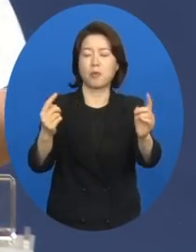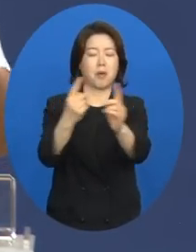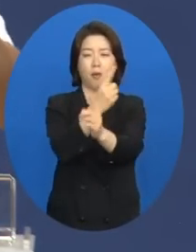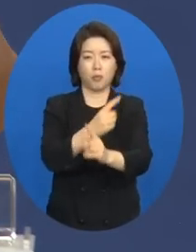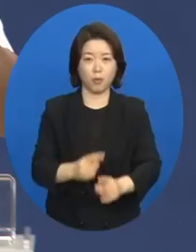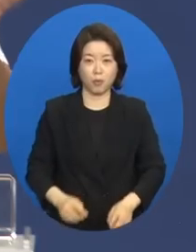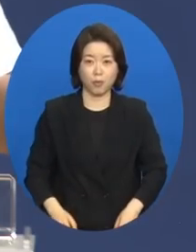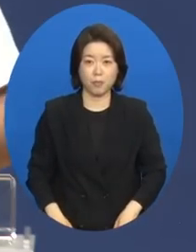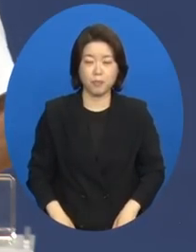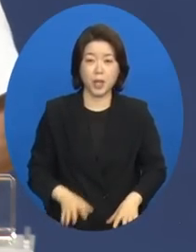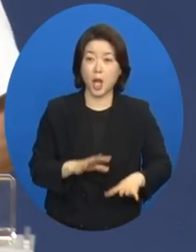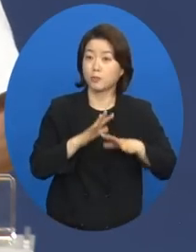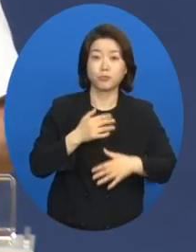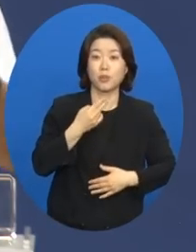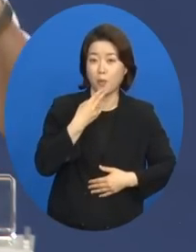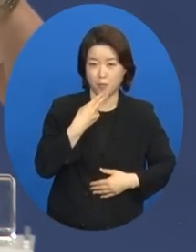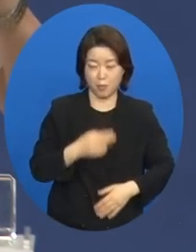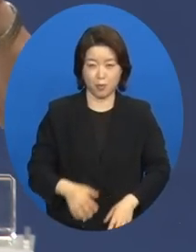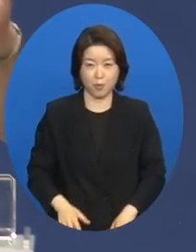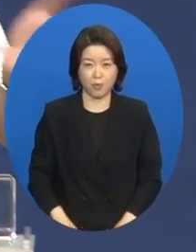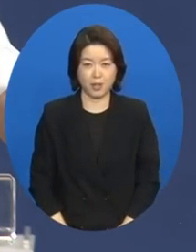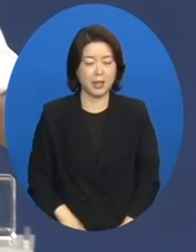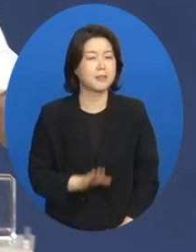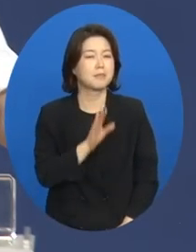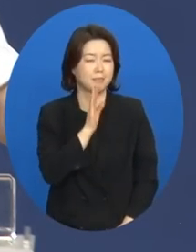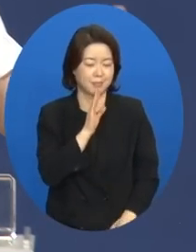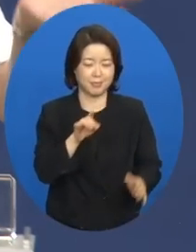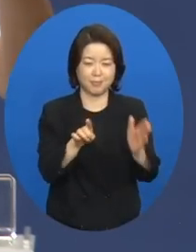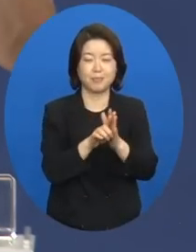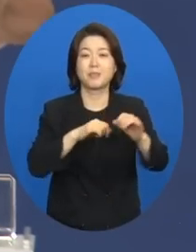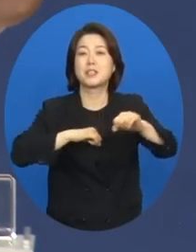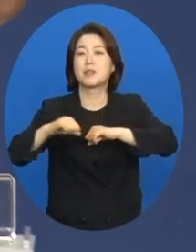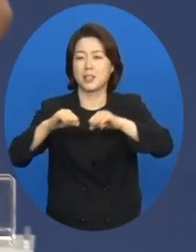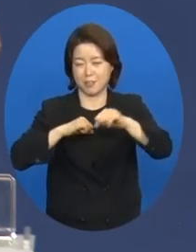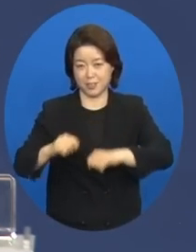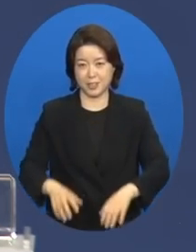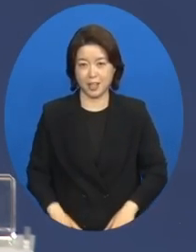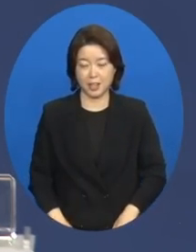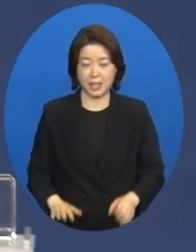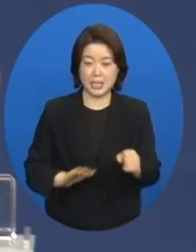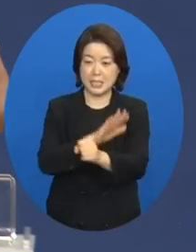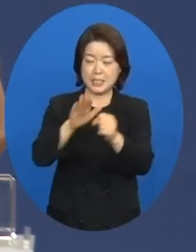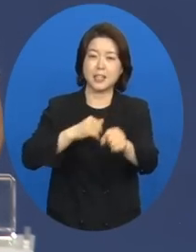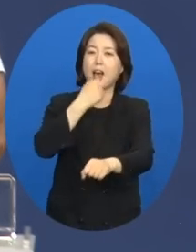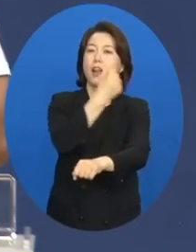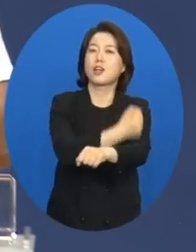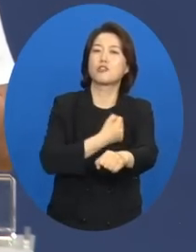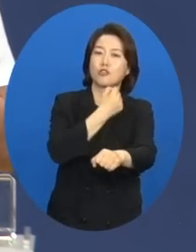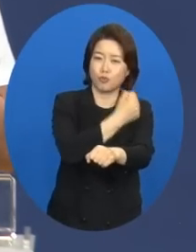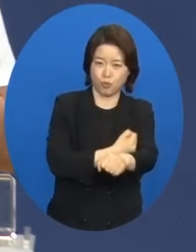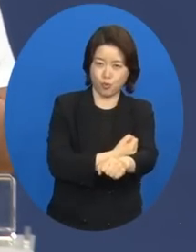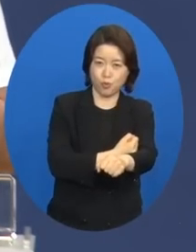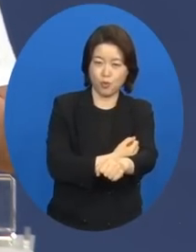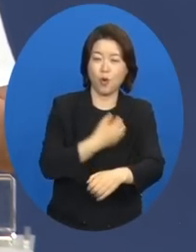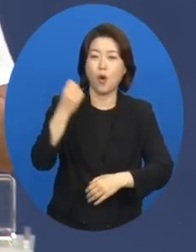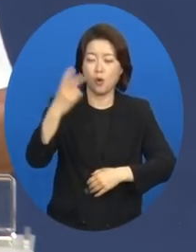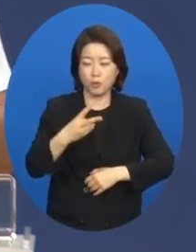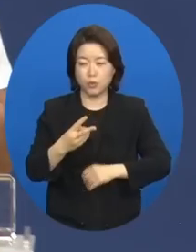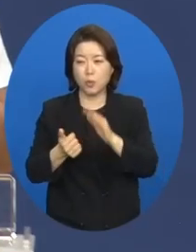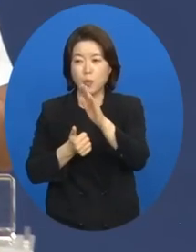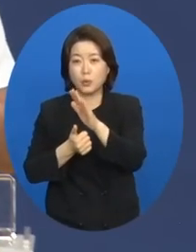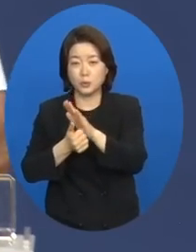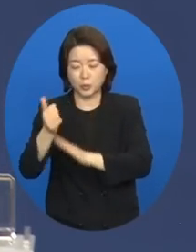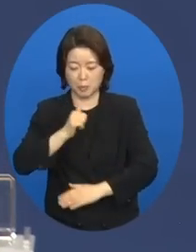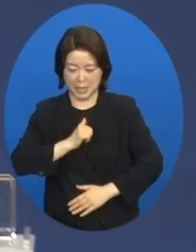거예요. 불안하지라는 거죠. 예, 믿음의 역사, 사랑의 수고 그리고 소망의 인내를